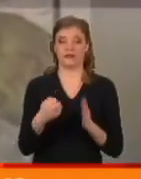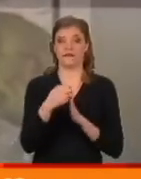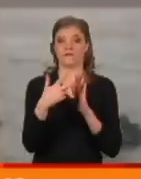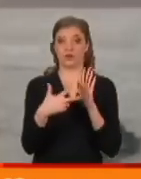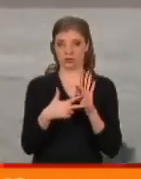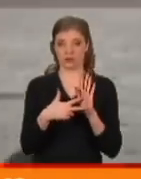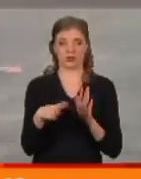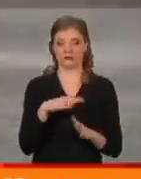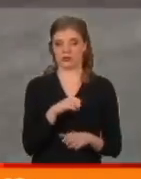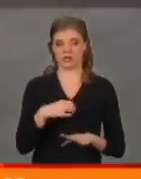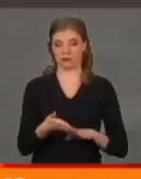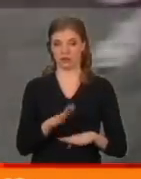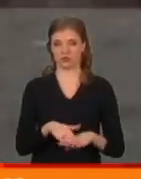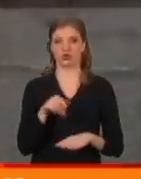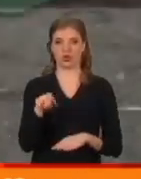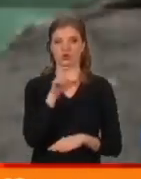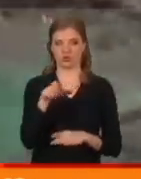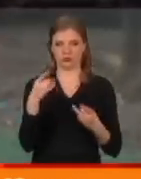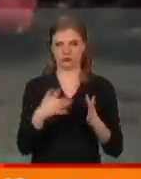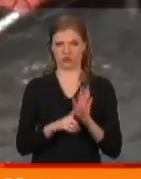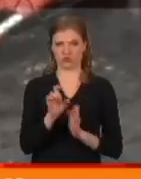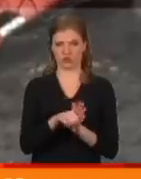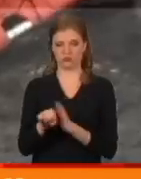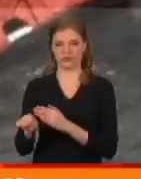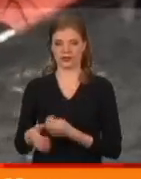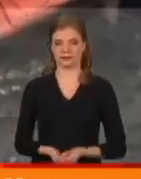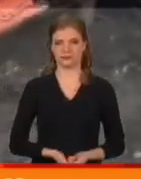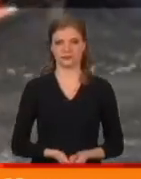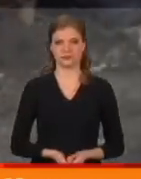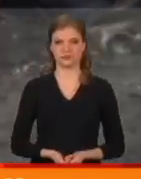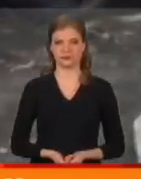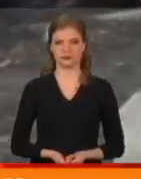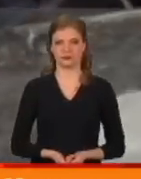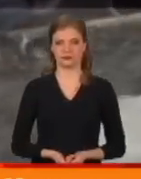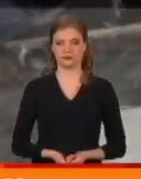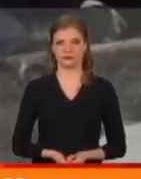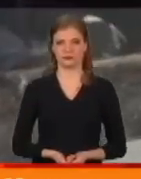18-е было самое тяжелое, потому что тогда людей начали просто убивать.